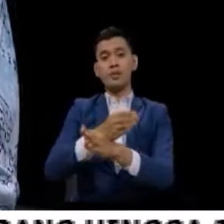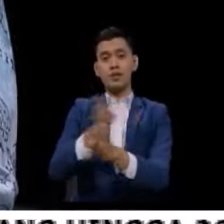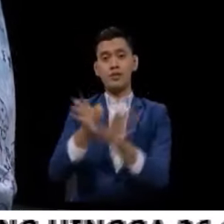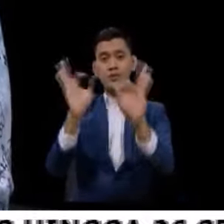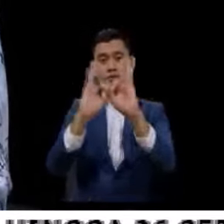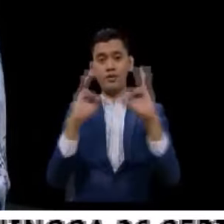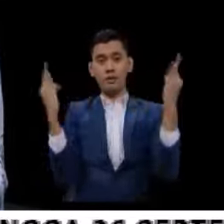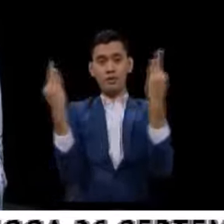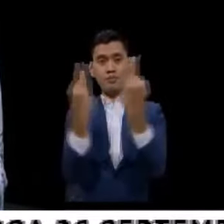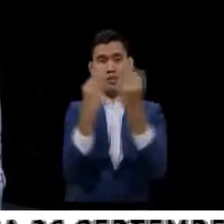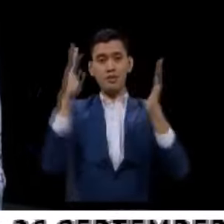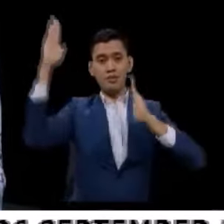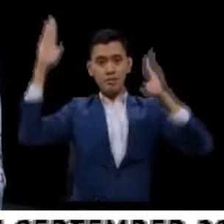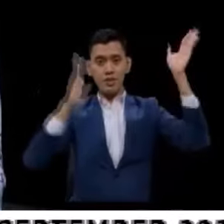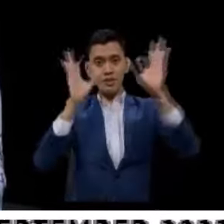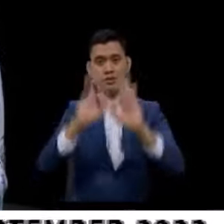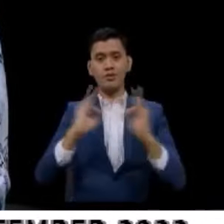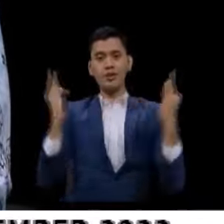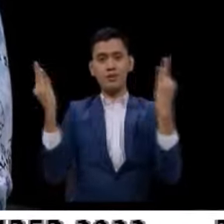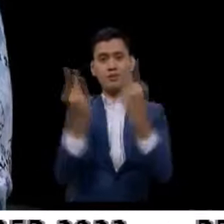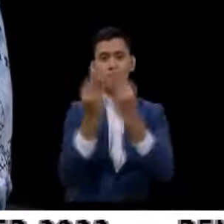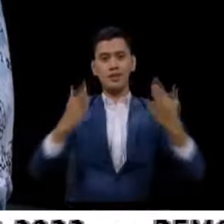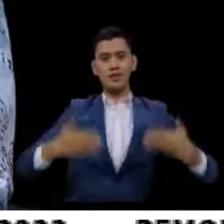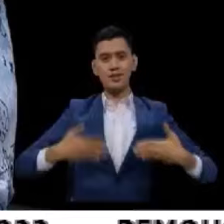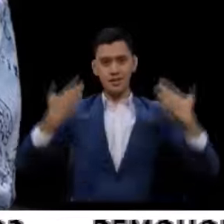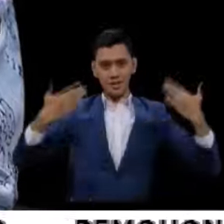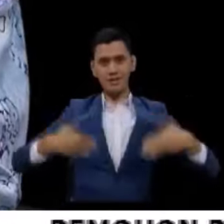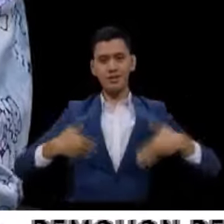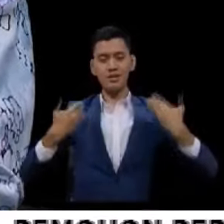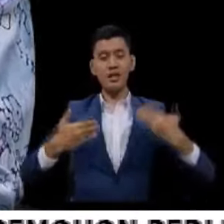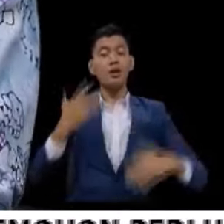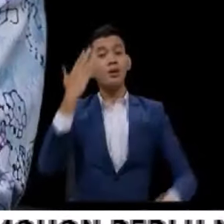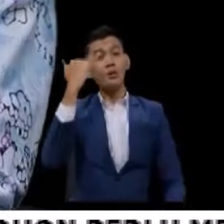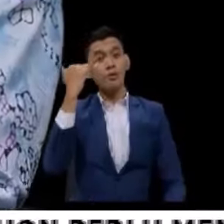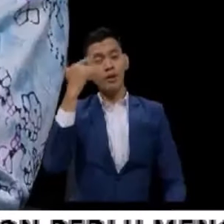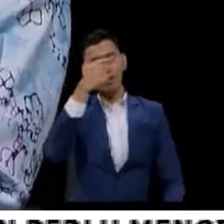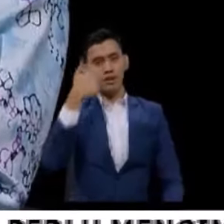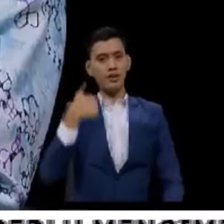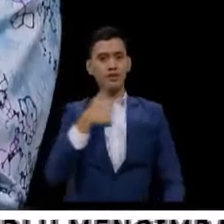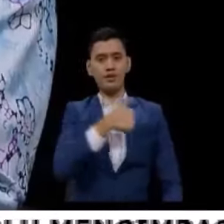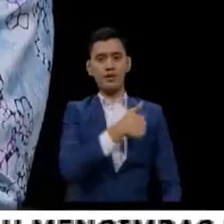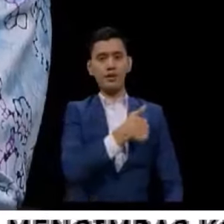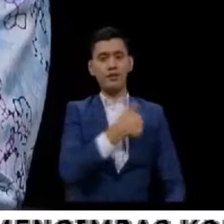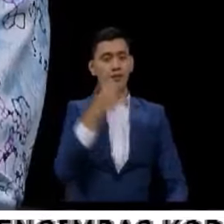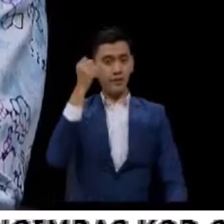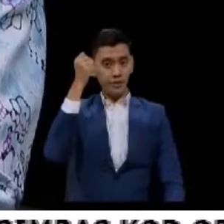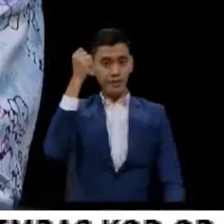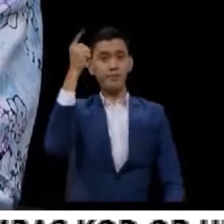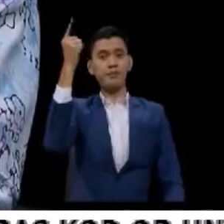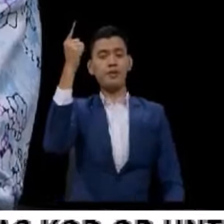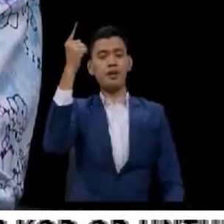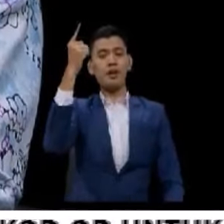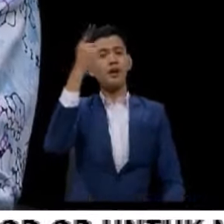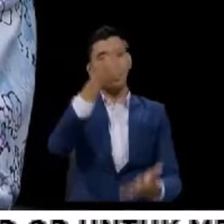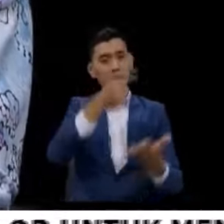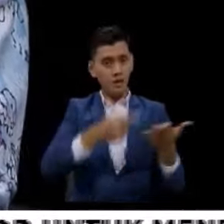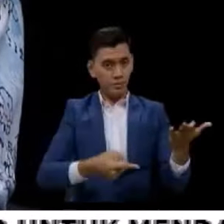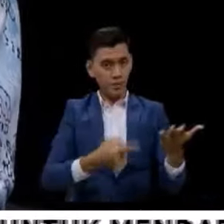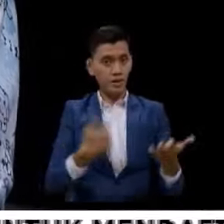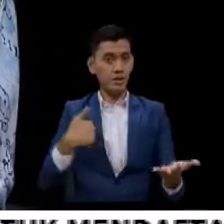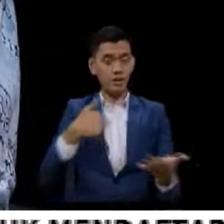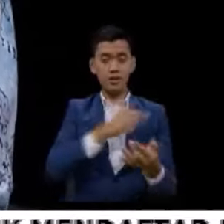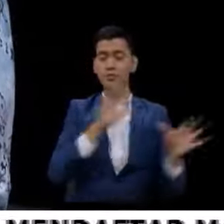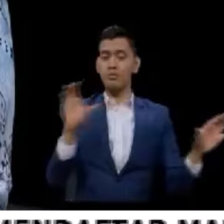decision ialah keluarga sejahtera karena kita paham dalam Apa benar Sekalipun